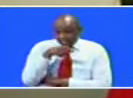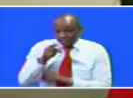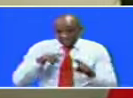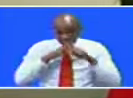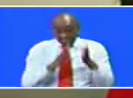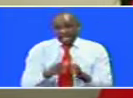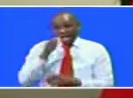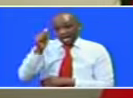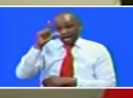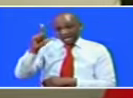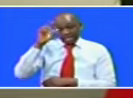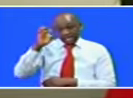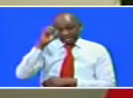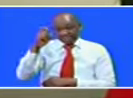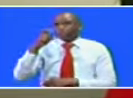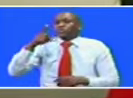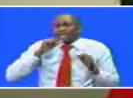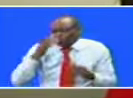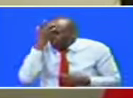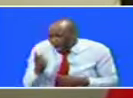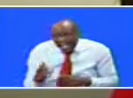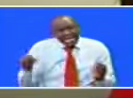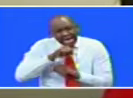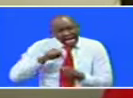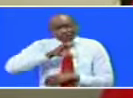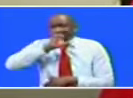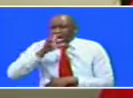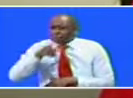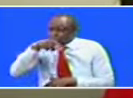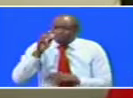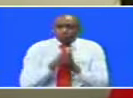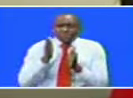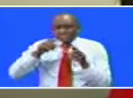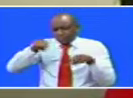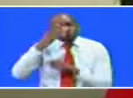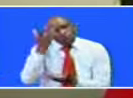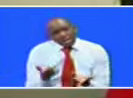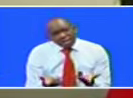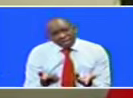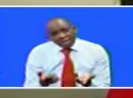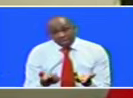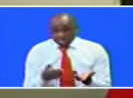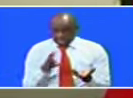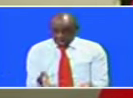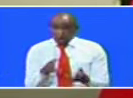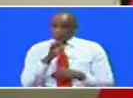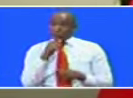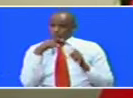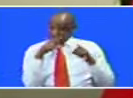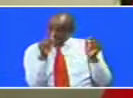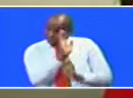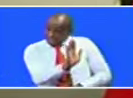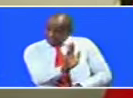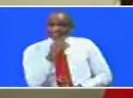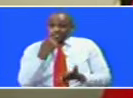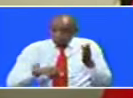Alex Tolgos ili aweze kutubainishia iweje gari la county limepatikana baadhi ya stakabadhi. Kwa mjibu wa maneno yake alisema